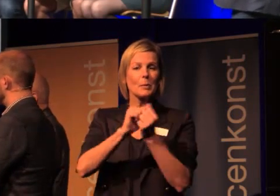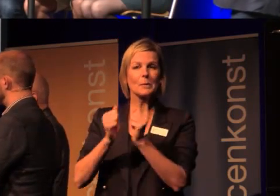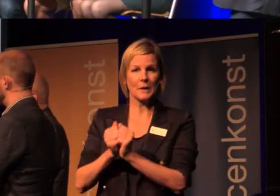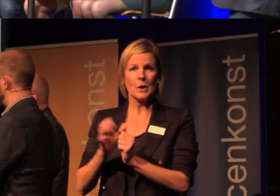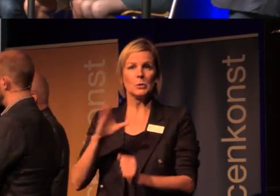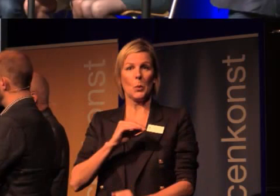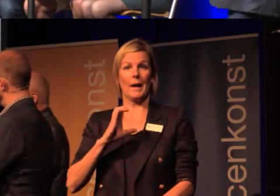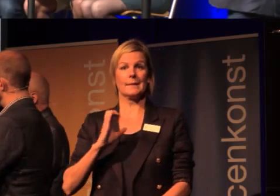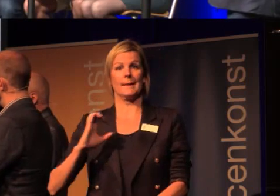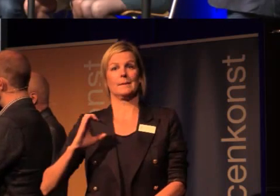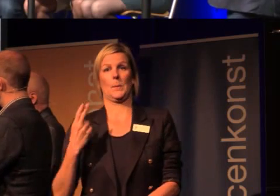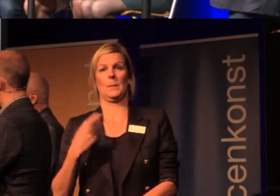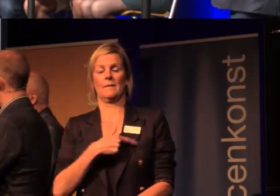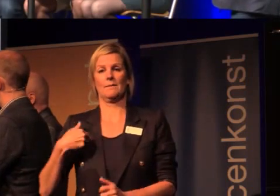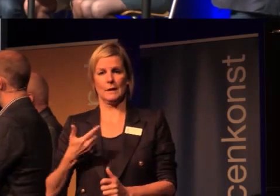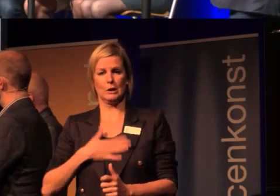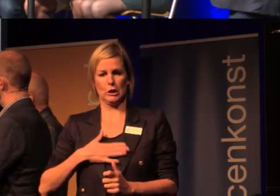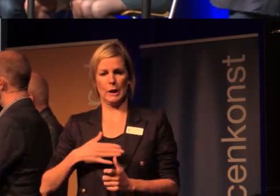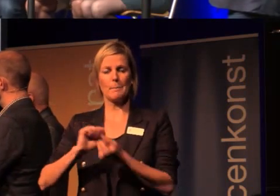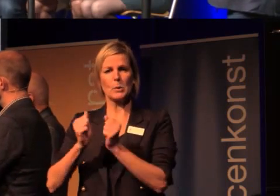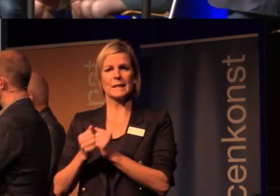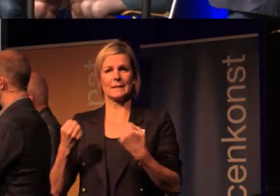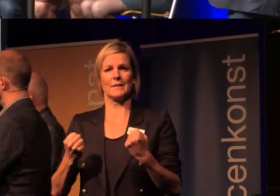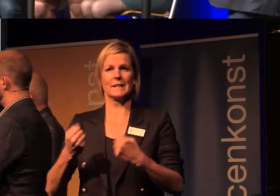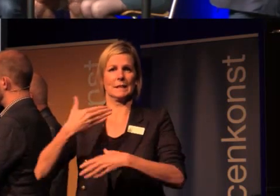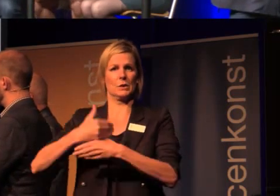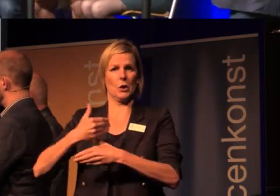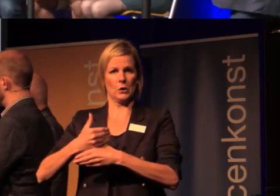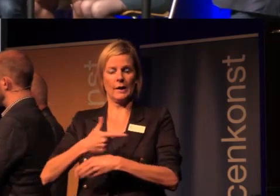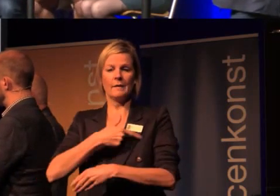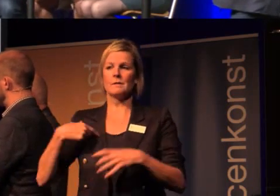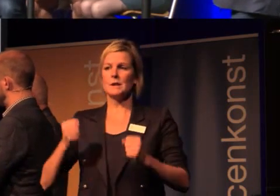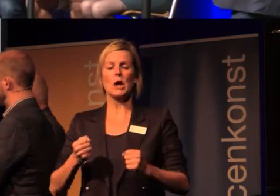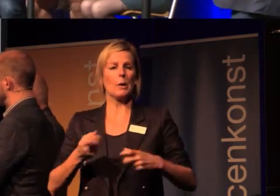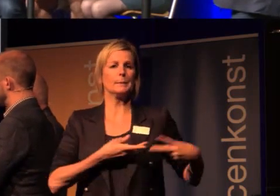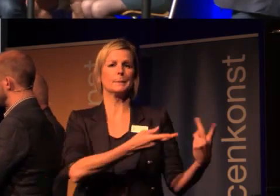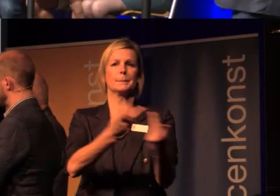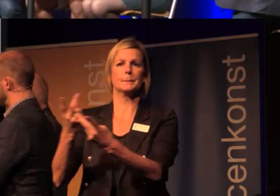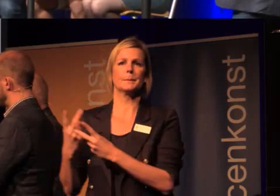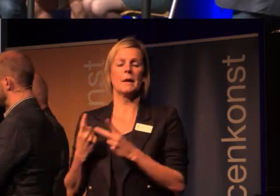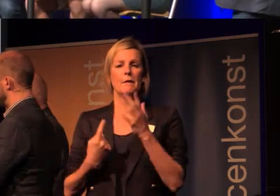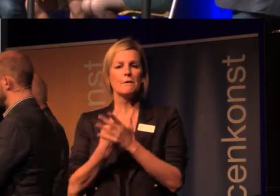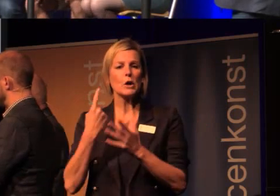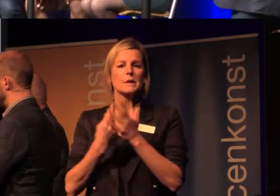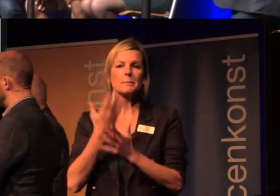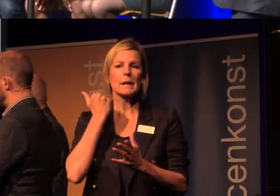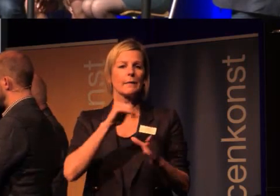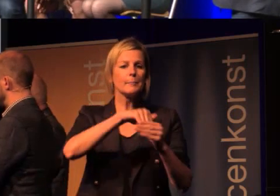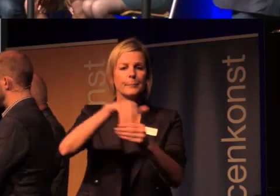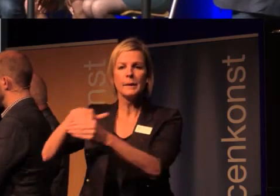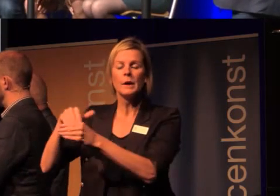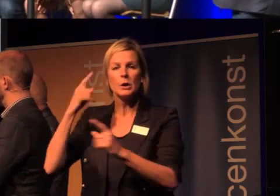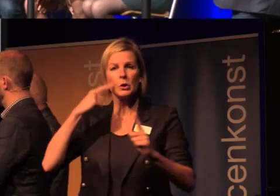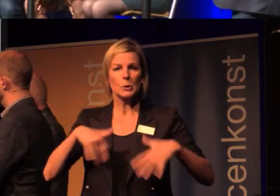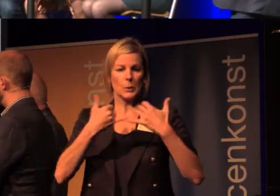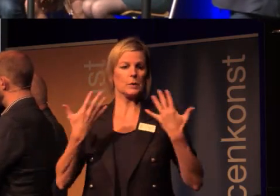sida då säger vi att politikens viktigaste roll, ja, men det är att skapa jämlika förutsättningar att ta del av kultur. Så ser det inte ut idag. Det